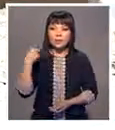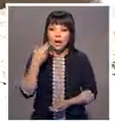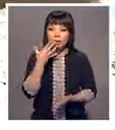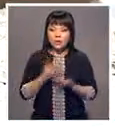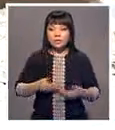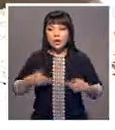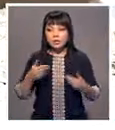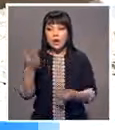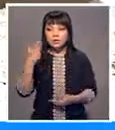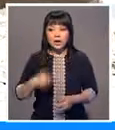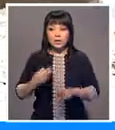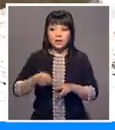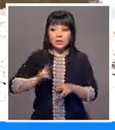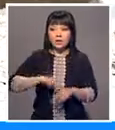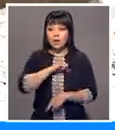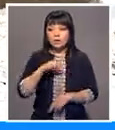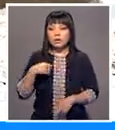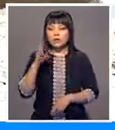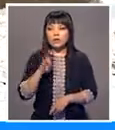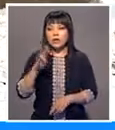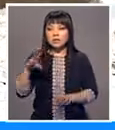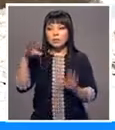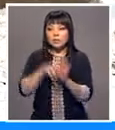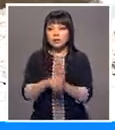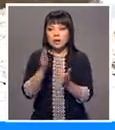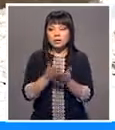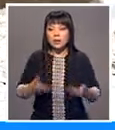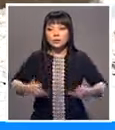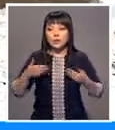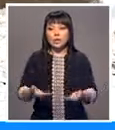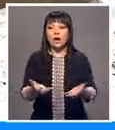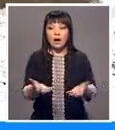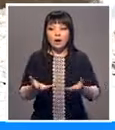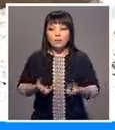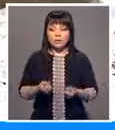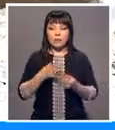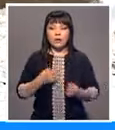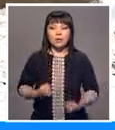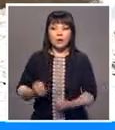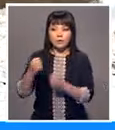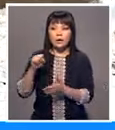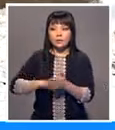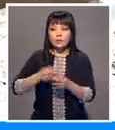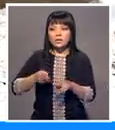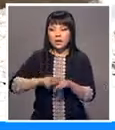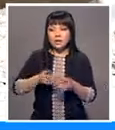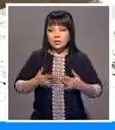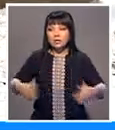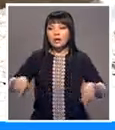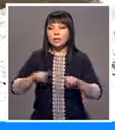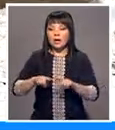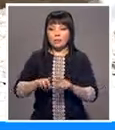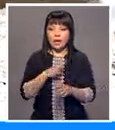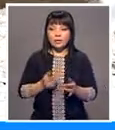өз елбасымызды Нұрсұлтан Әбішұлы Назарбаевтың енгізу туралы ұсынысын қабыл алып қолдау себебінде жиналдық. Осындай